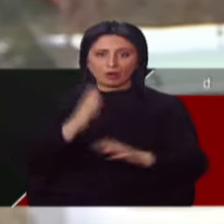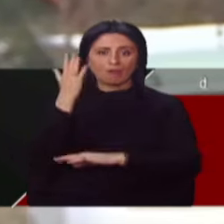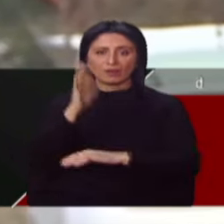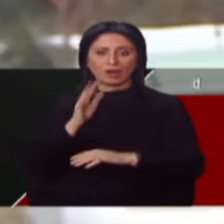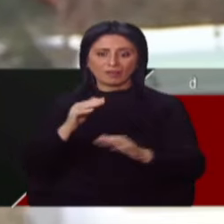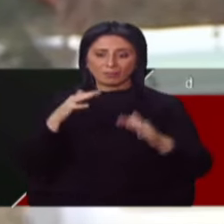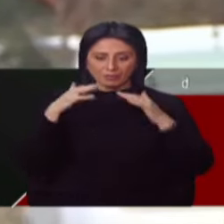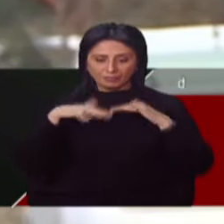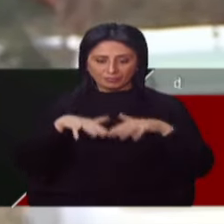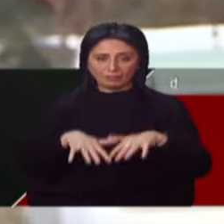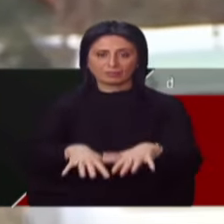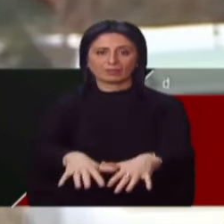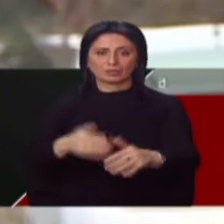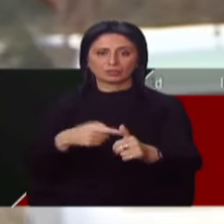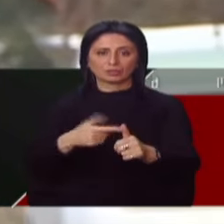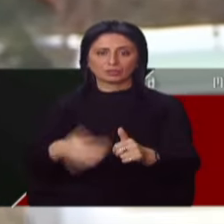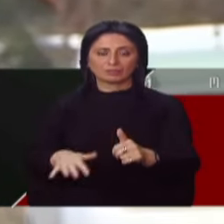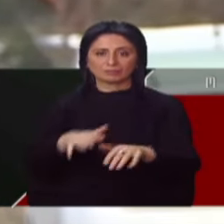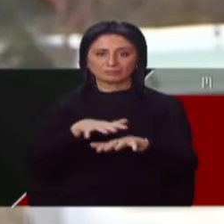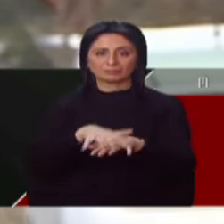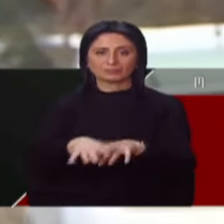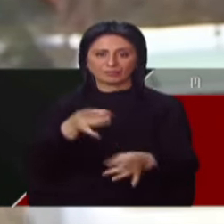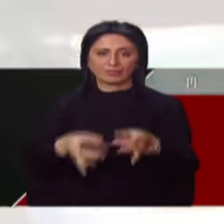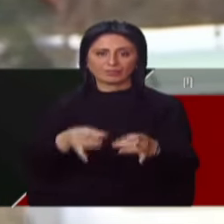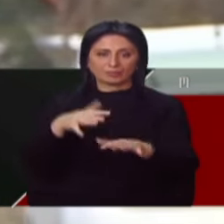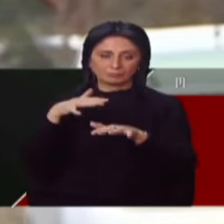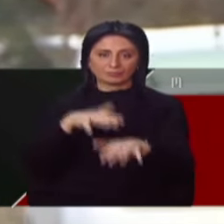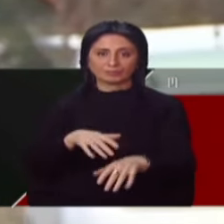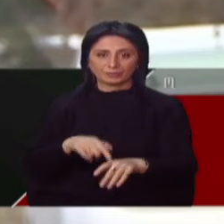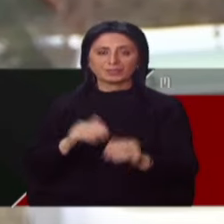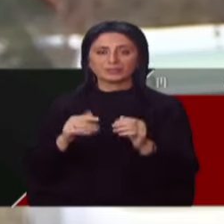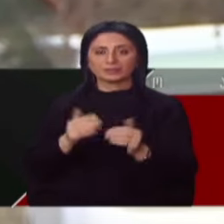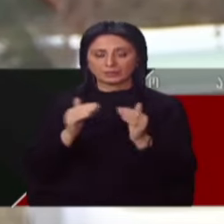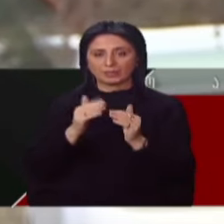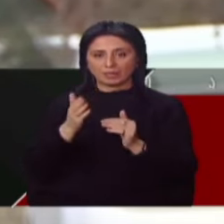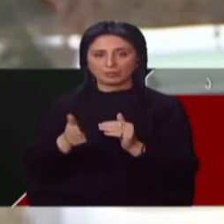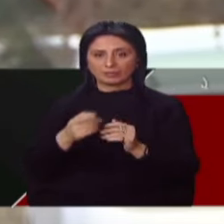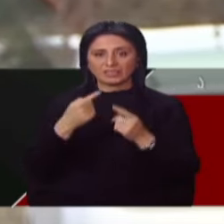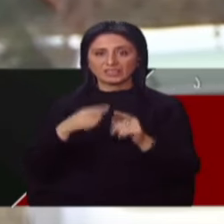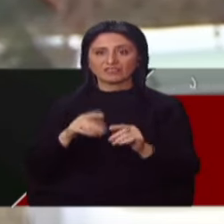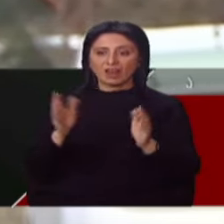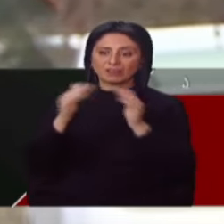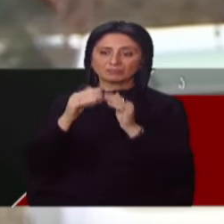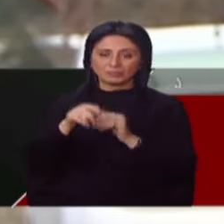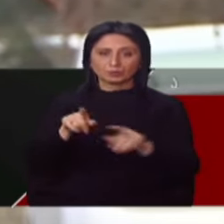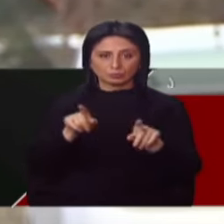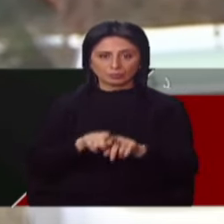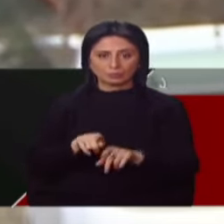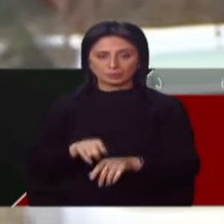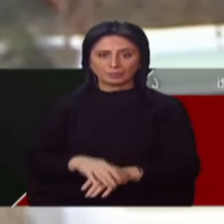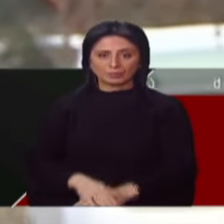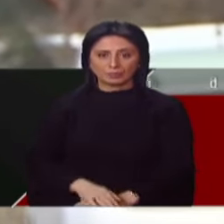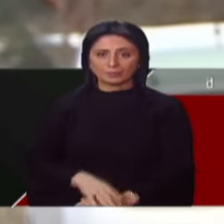ხევებმა დასახლებულ ნაწილში ჩამოიტანა უკვე ხვარცოფული ნაკადი. ახლებსაც და სხვა კონსტრუქციულ ნაგებობებსაც